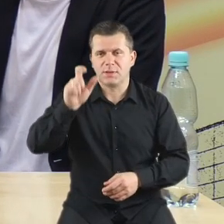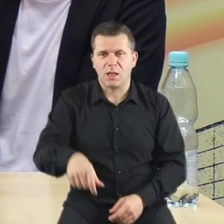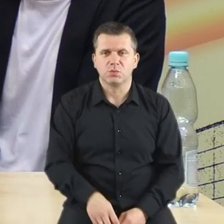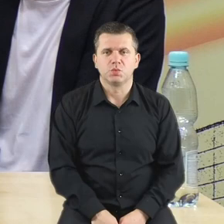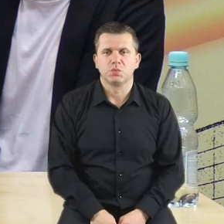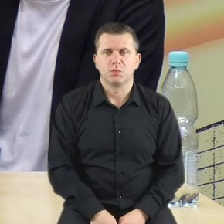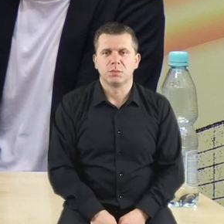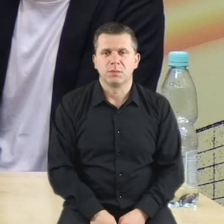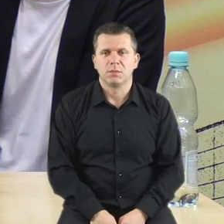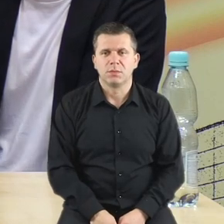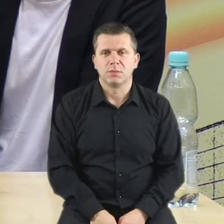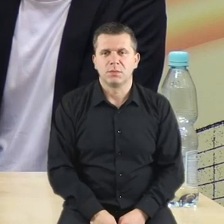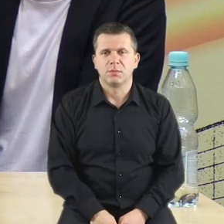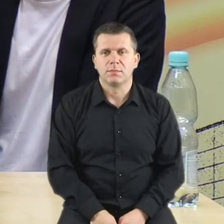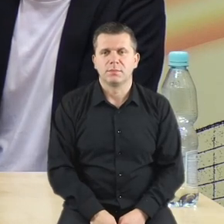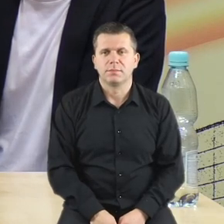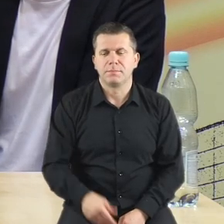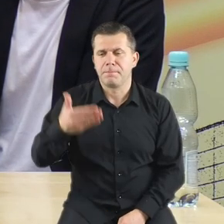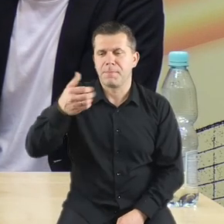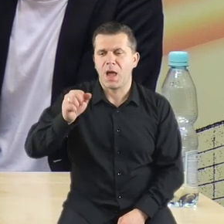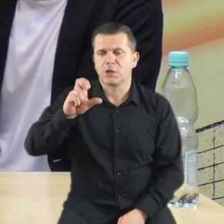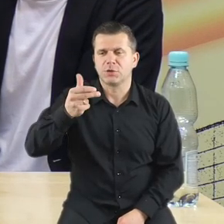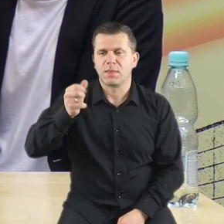Reżyseruje Wejna Marciniak.